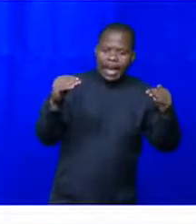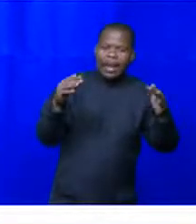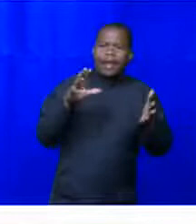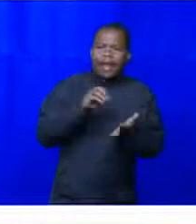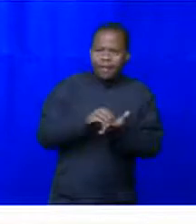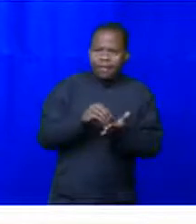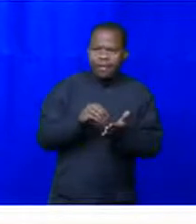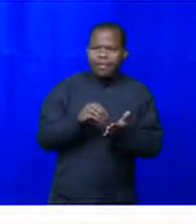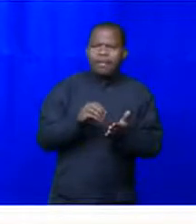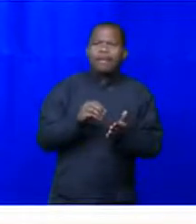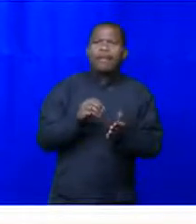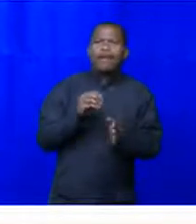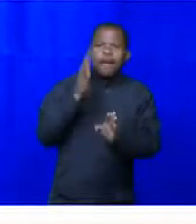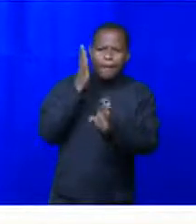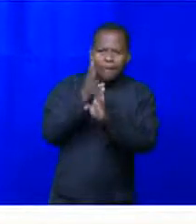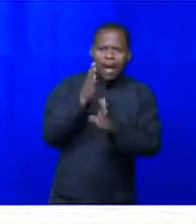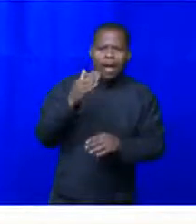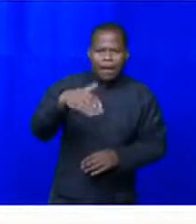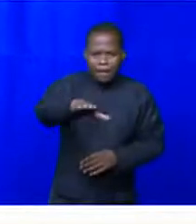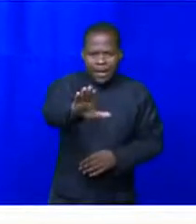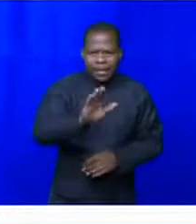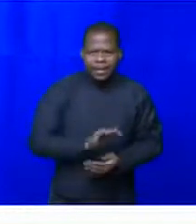ma services kufanele zibe khona la.